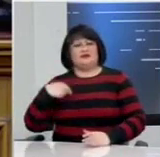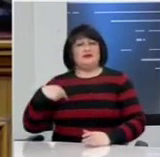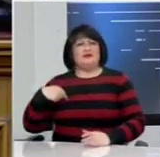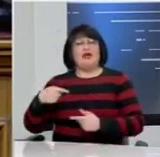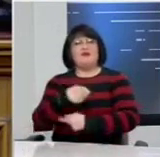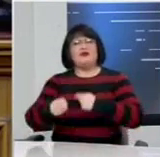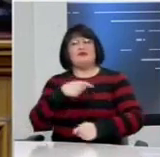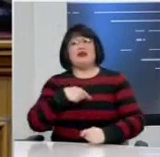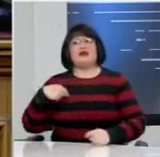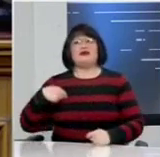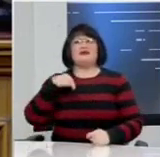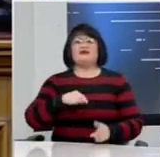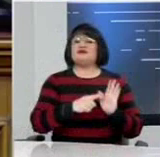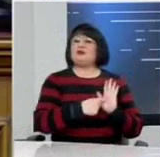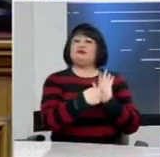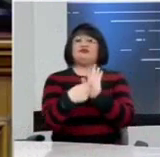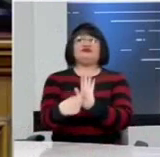βγαίνουν πλέον ατσαλάκωτοι στην κοινωνία.